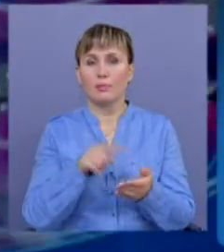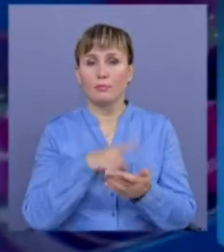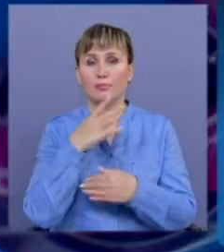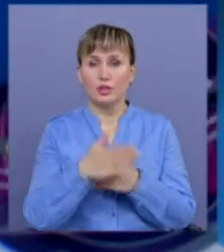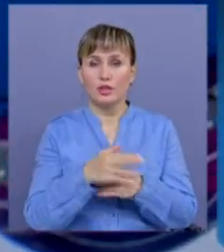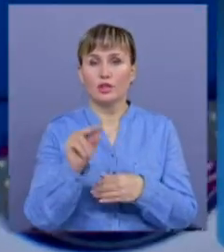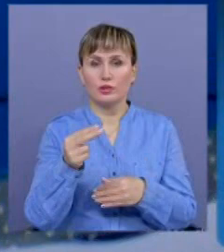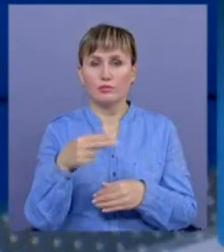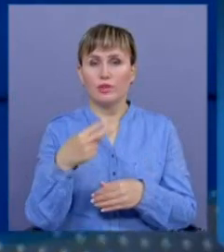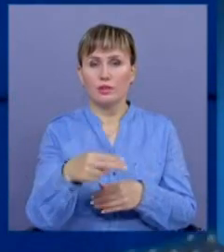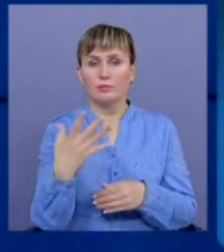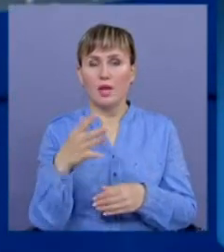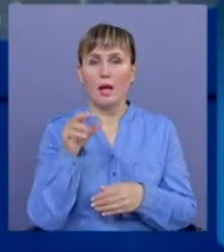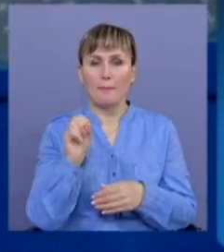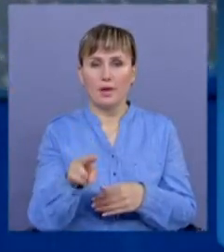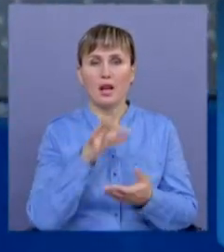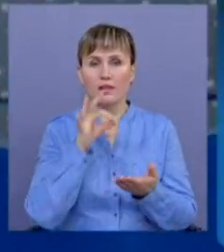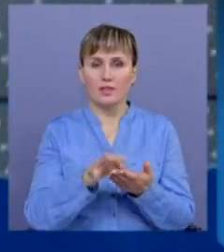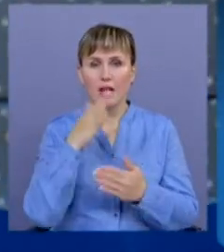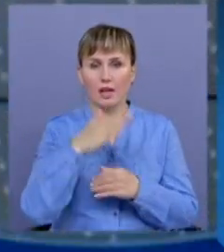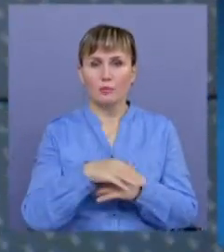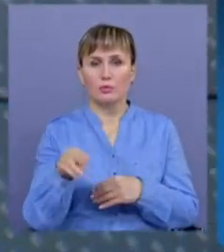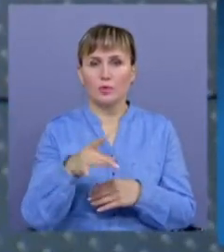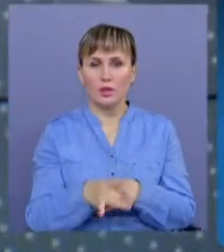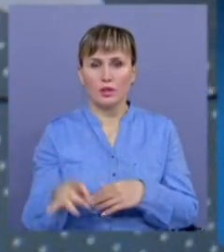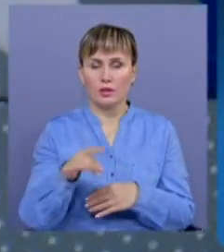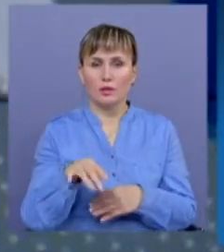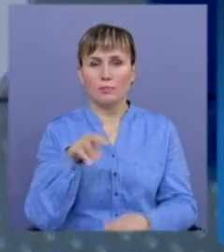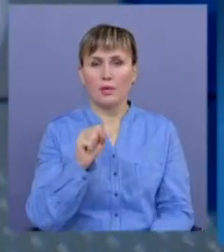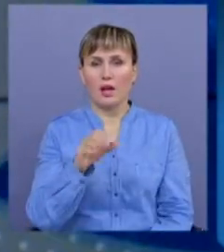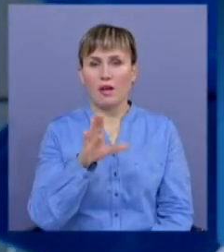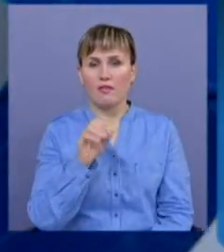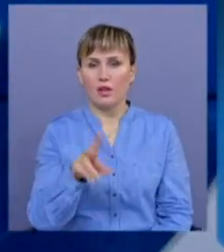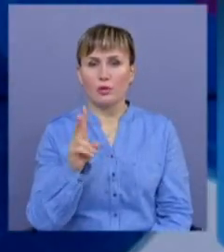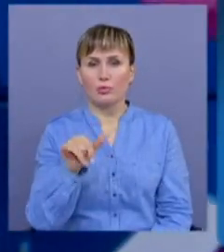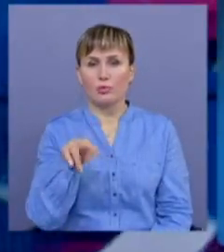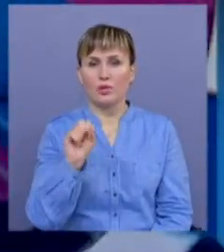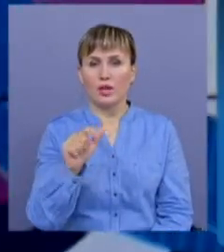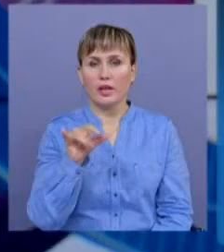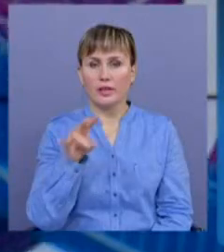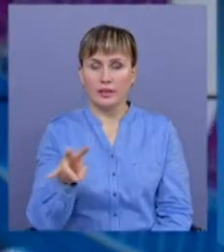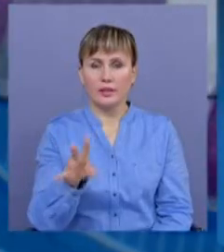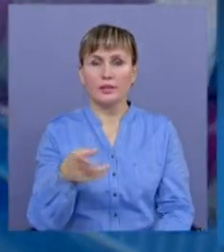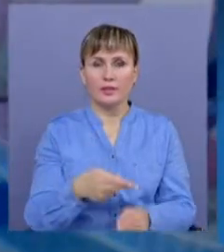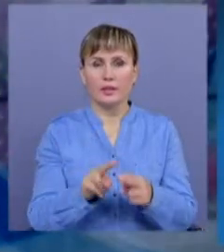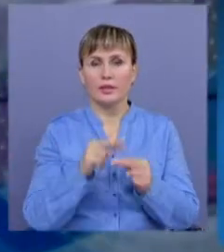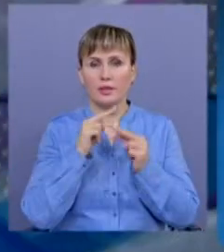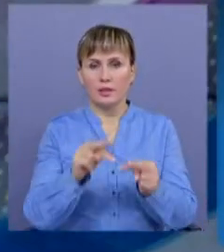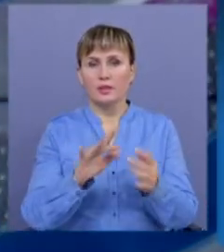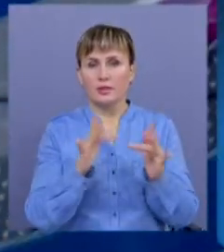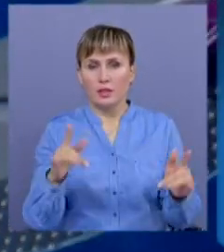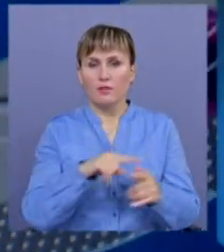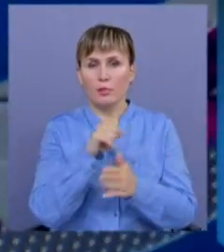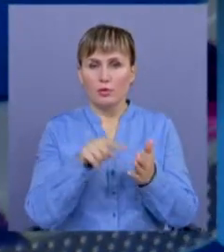ближайший четверг, 25 апреля, ответит аким Турксибского района Павел Кулагин. Ваше обращение принимается и на официальном сайте телеканала